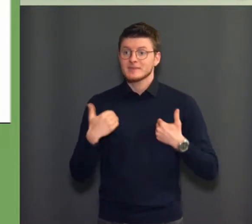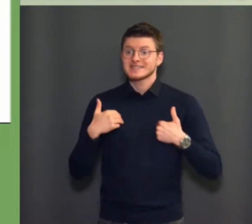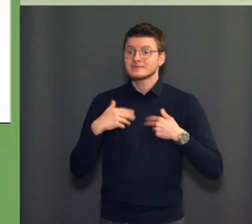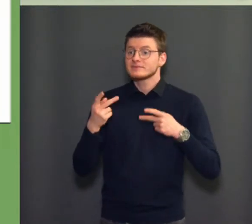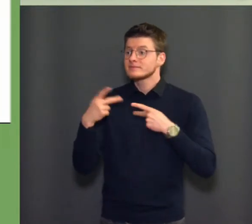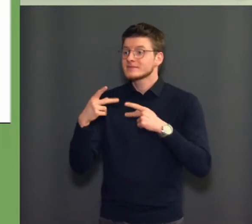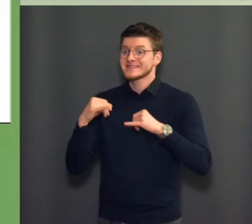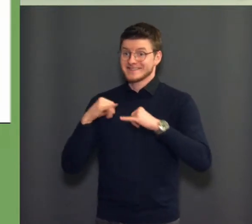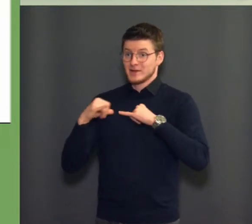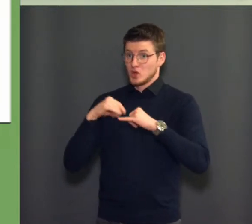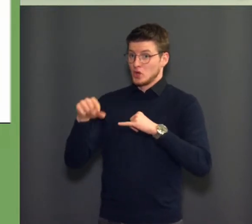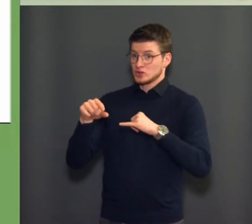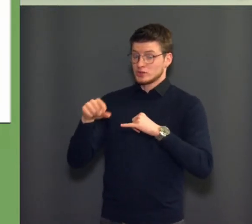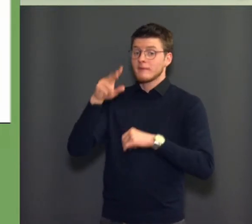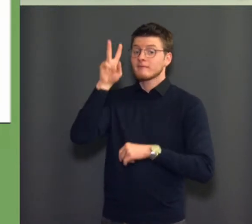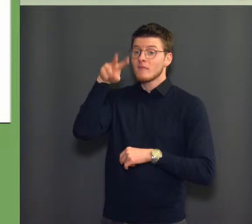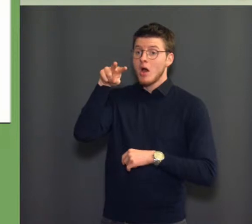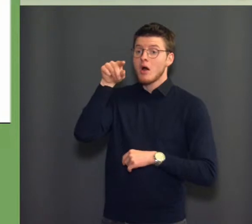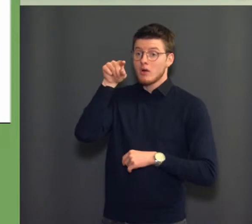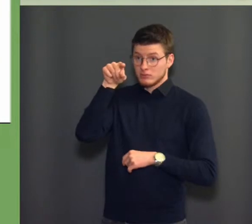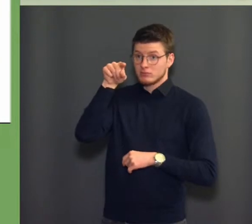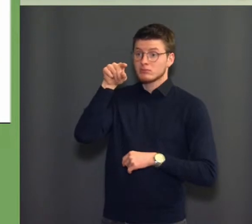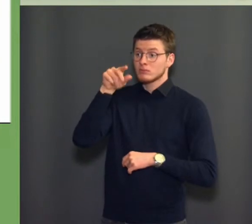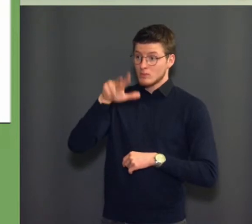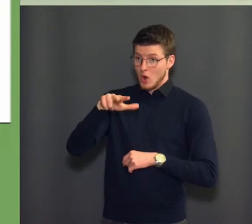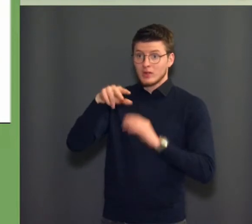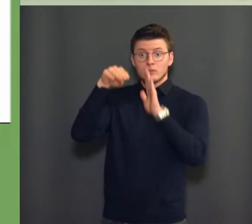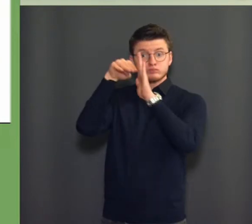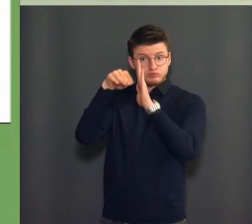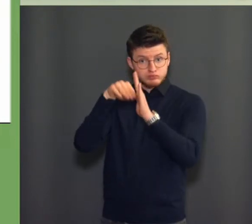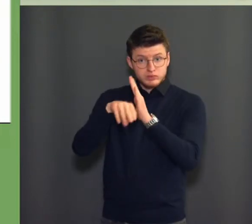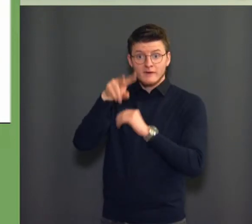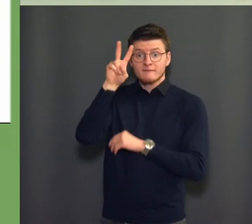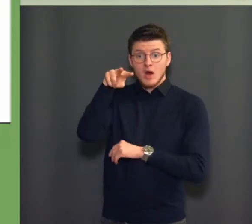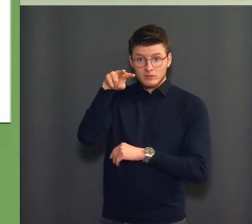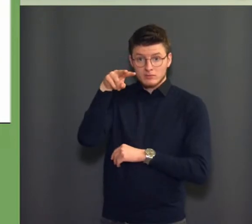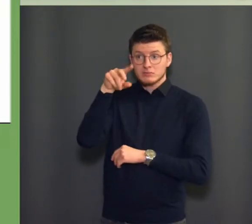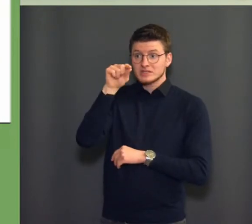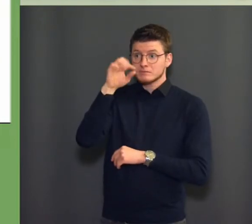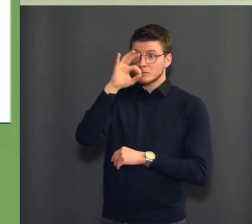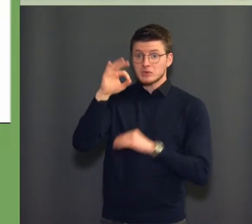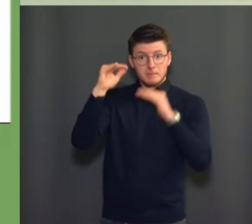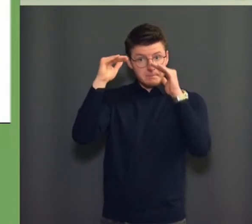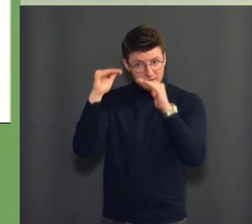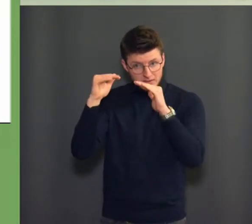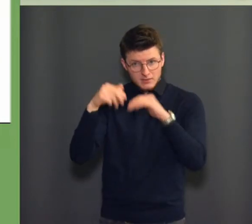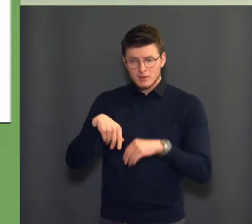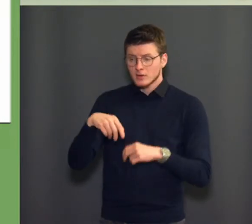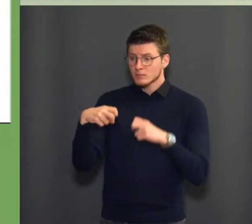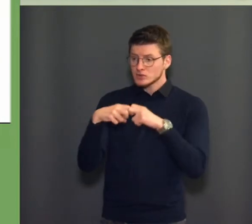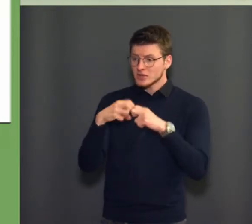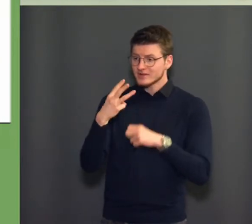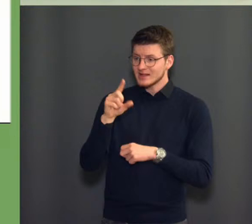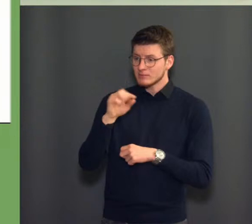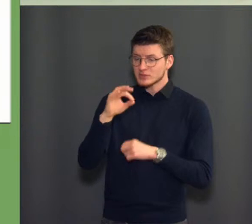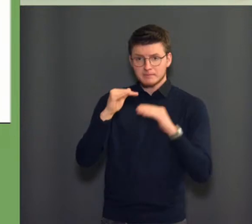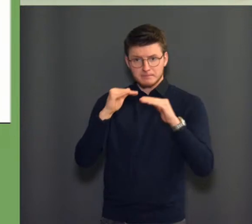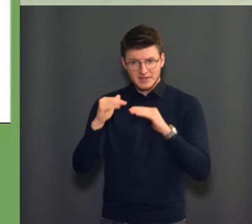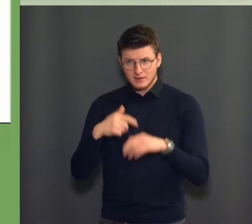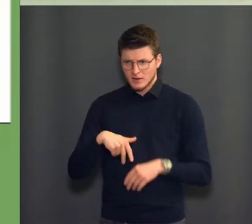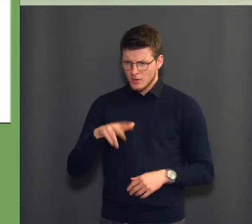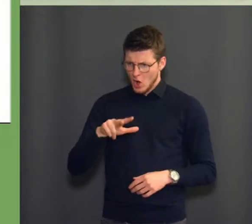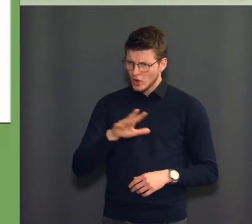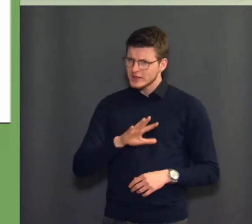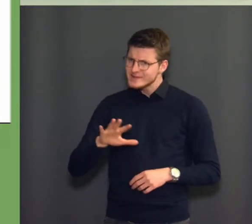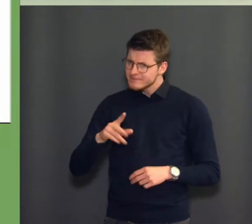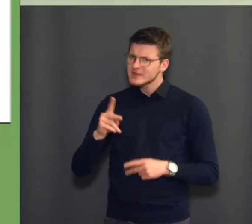13%. Terwijl de opnames in Wallonië wel nog doorstijgen met plus 11%. We verwachten